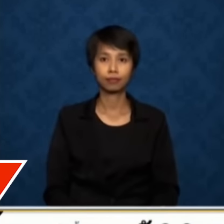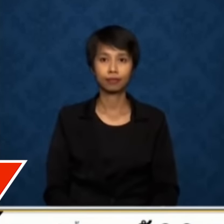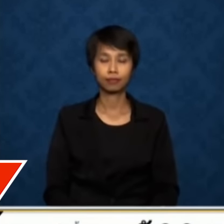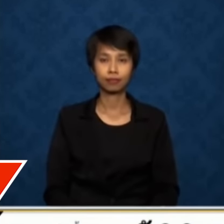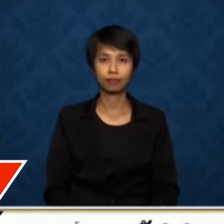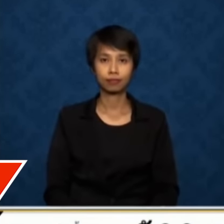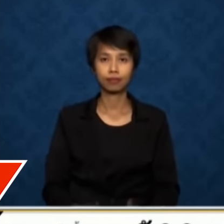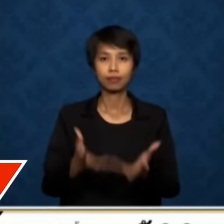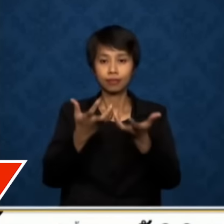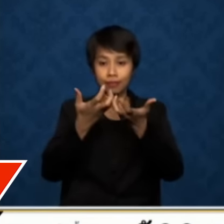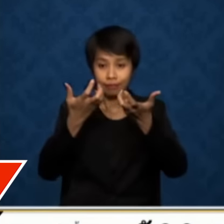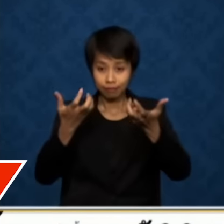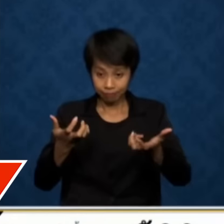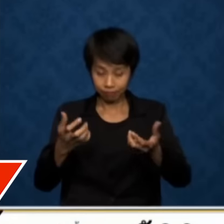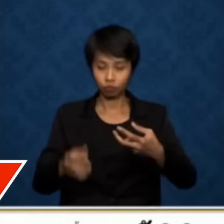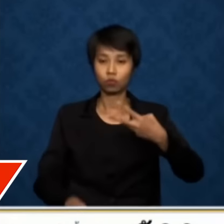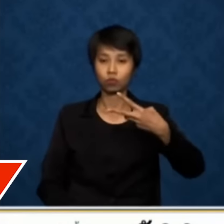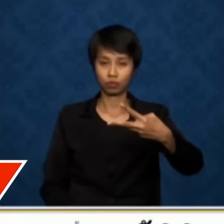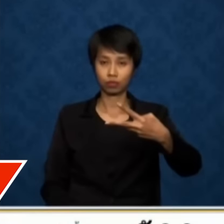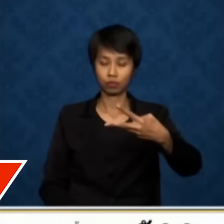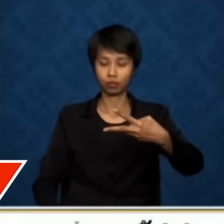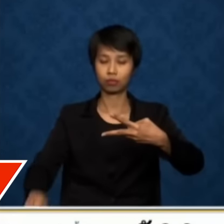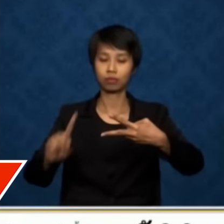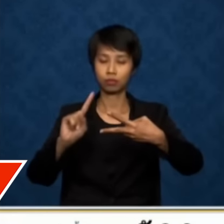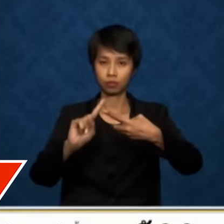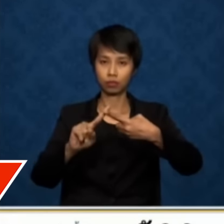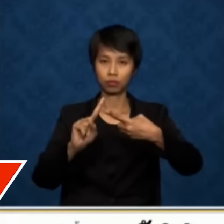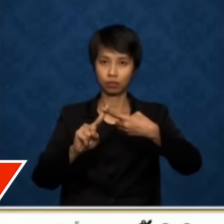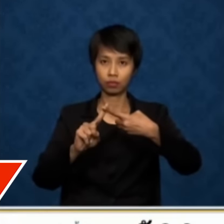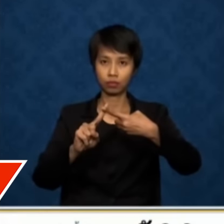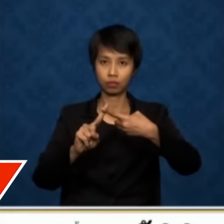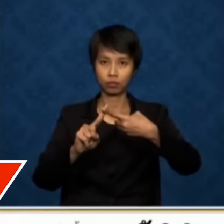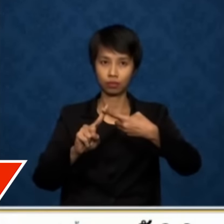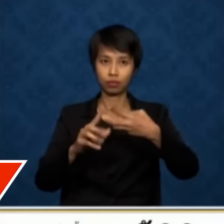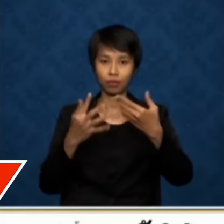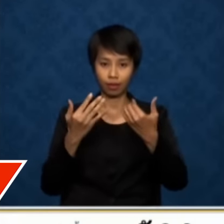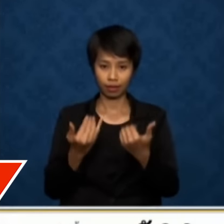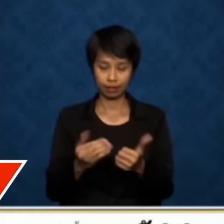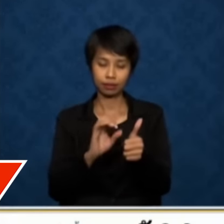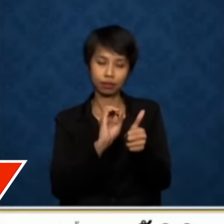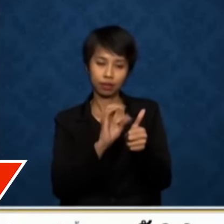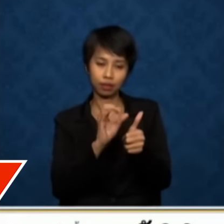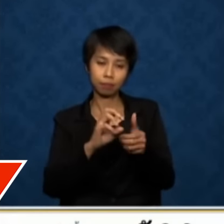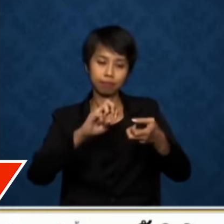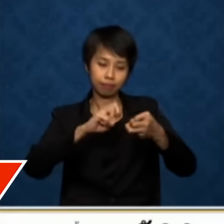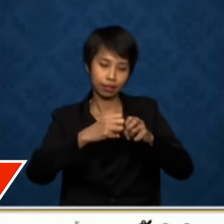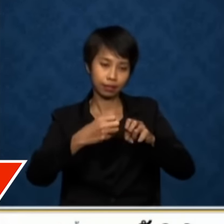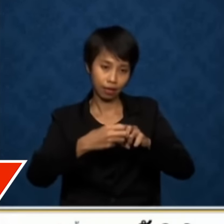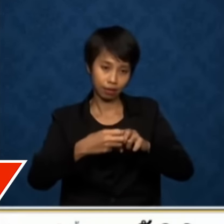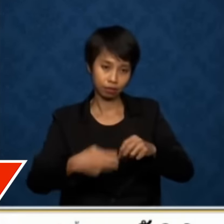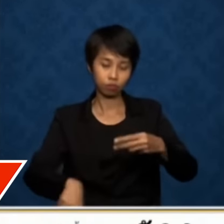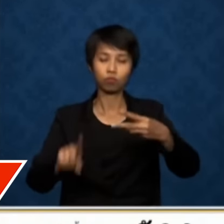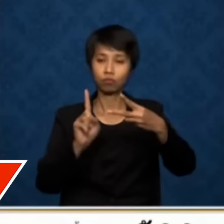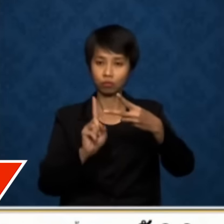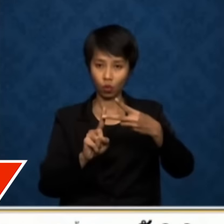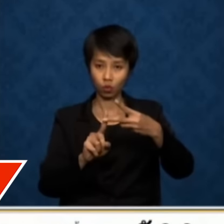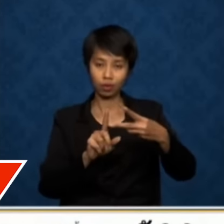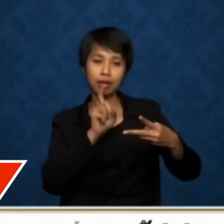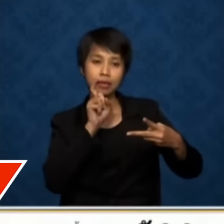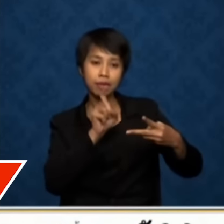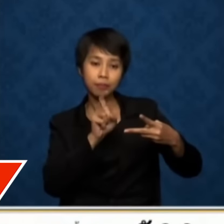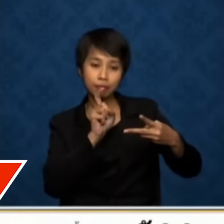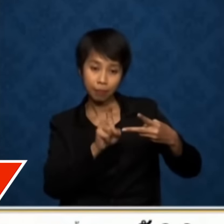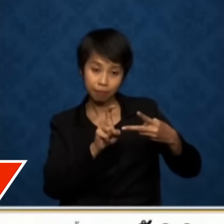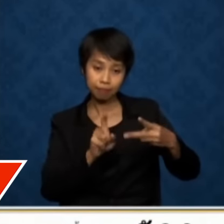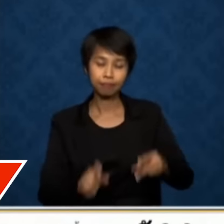แยกออกเป็น2ประเด็นครับท่านประธานครับ1ก็คือการเสนอแนะปัญหา2ก็คือการซักถามข้อเท็จจริ